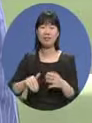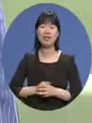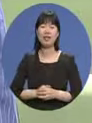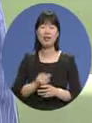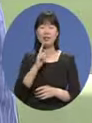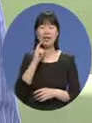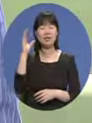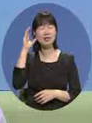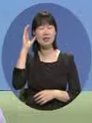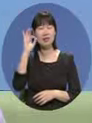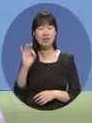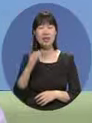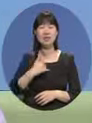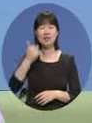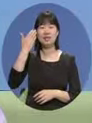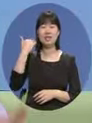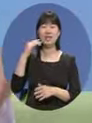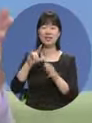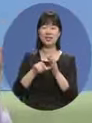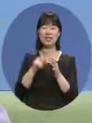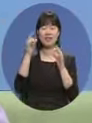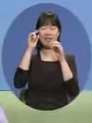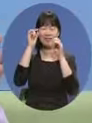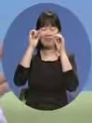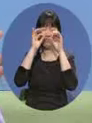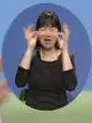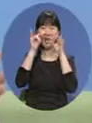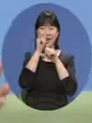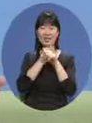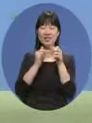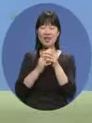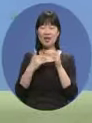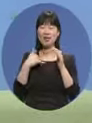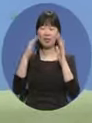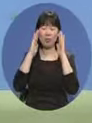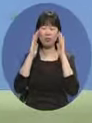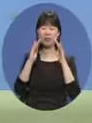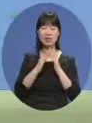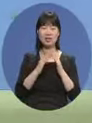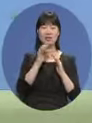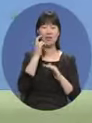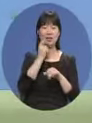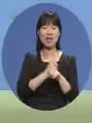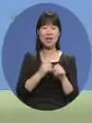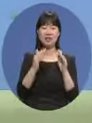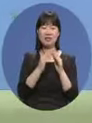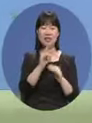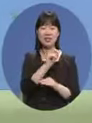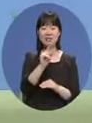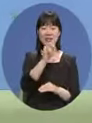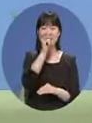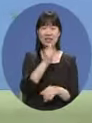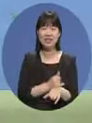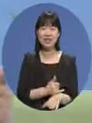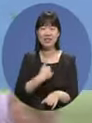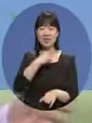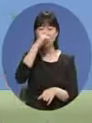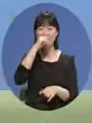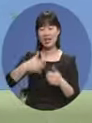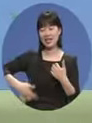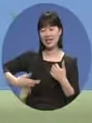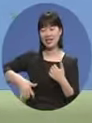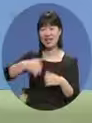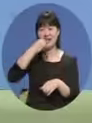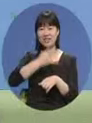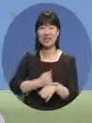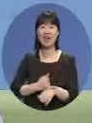말씀 들어보니까 제 옛날 시절이 탁 떠오르는데요. 저는 집에서 절대 공부 못하는 사람이었어요. 왜냐? 집에 TV 있지. 그렇죠. 제가 좋아하는 기타 있지.